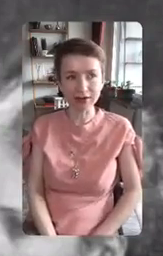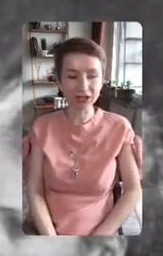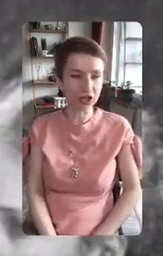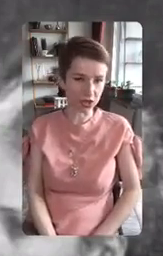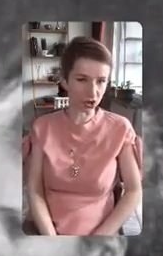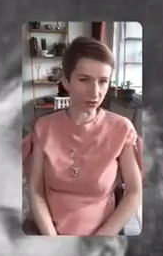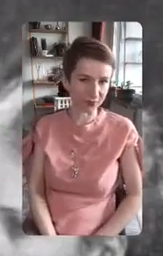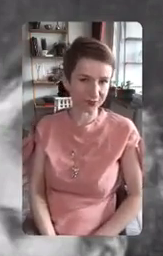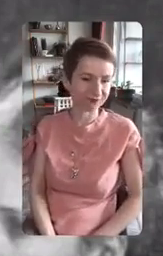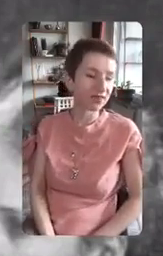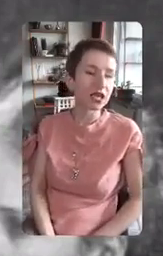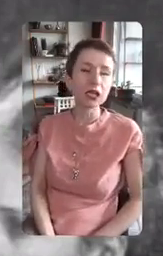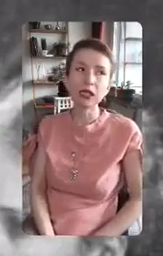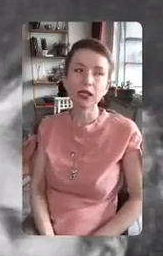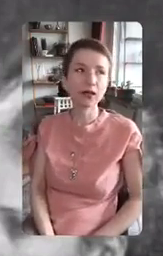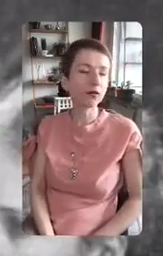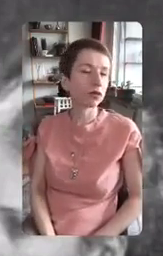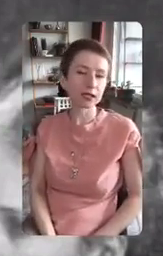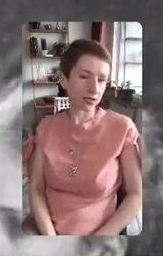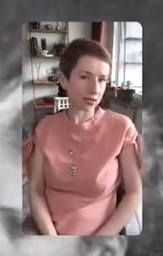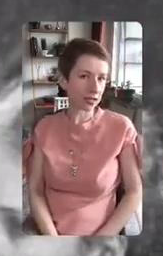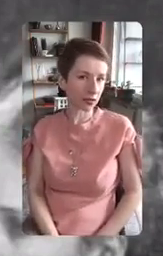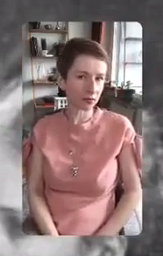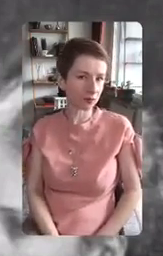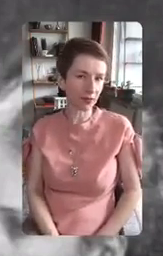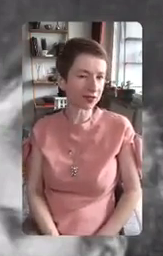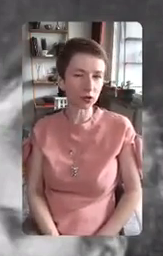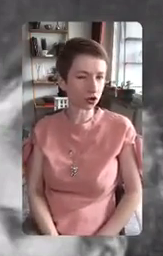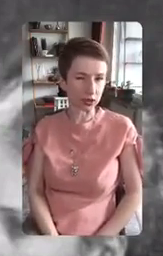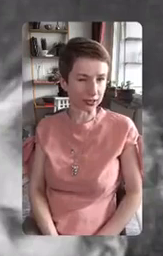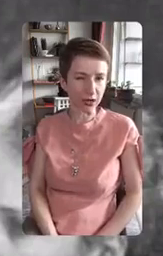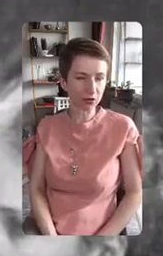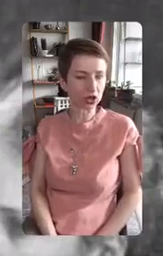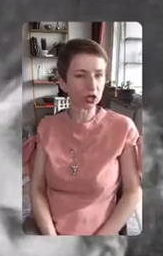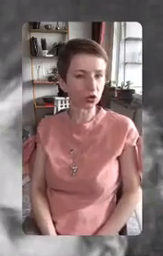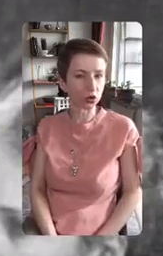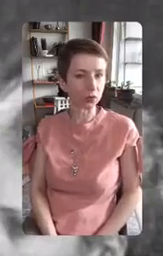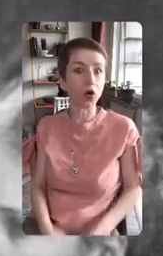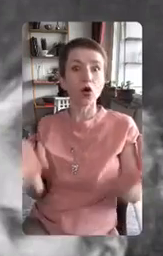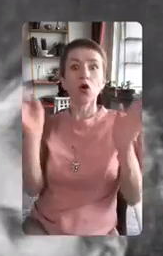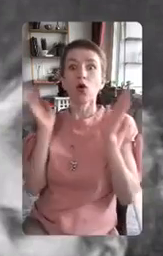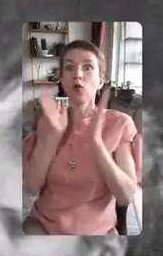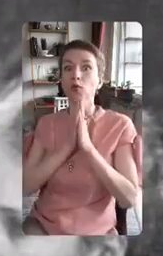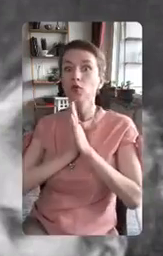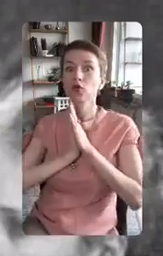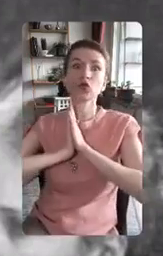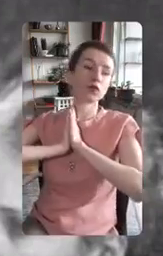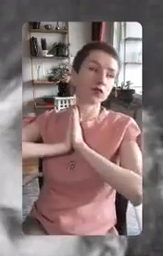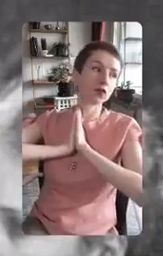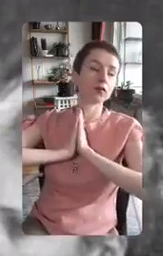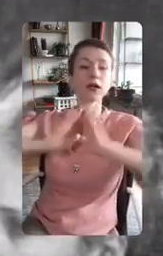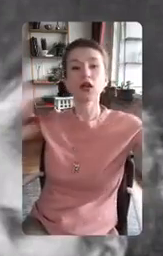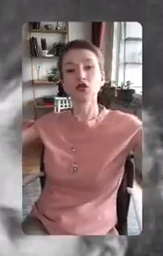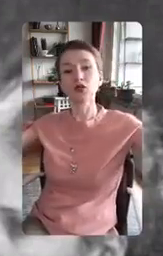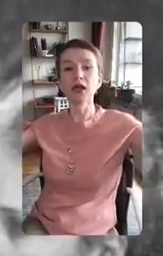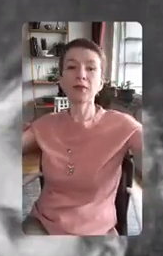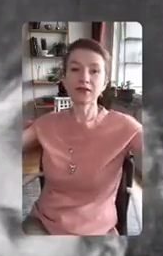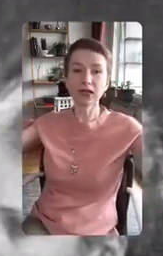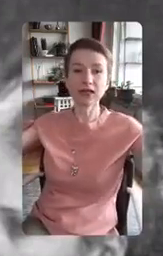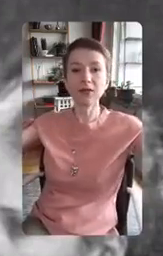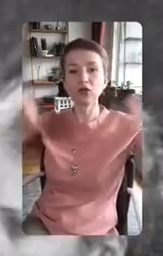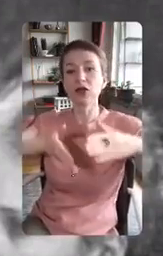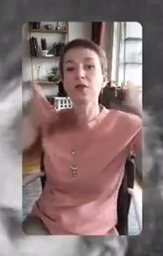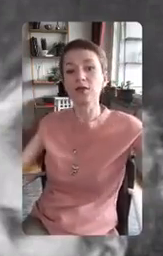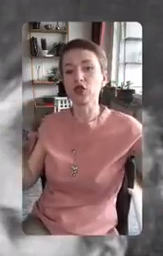мире, где правили женщины. И она была не из тех послушных дамочек, которые бы: «О, муж, ну все, выхожу,